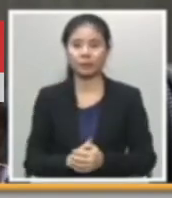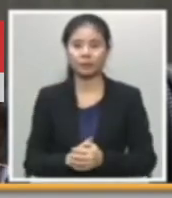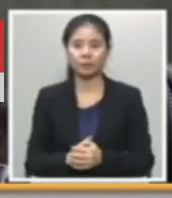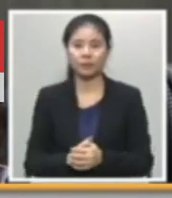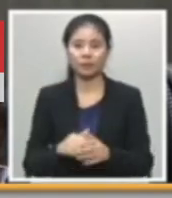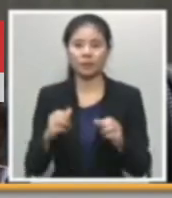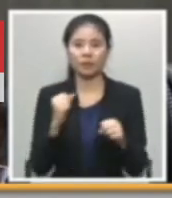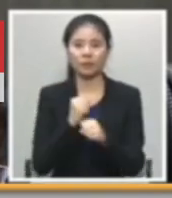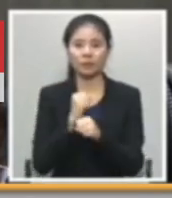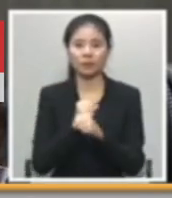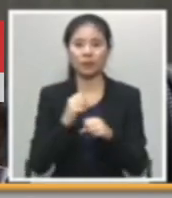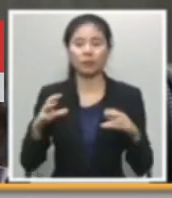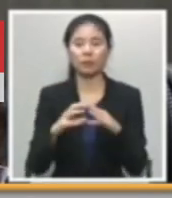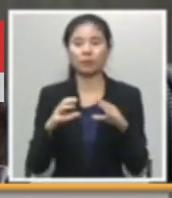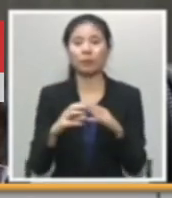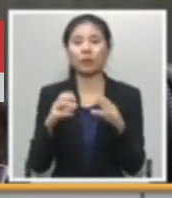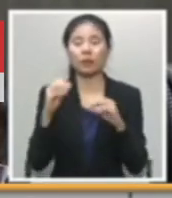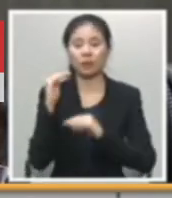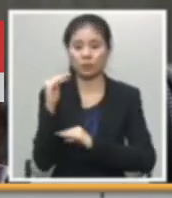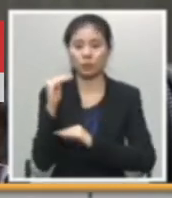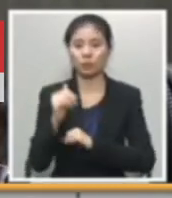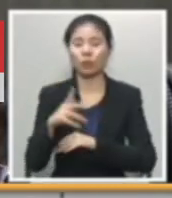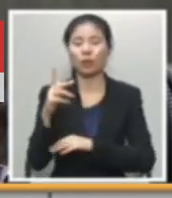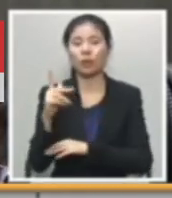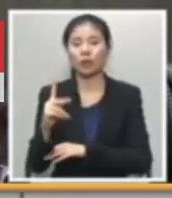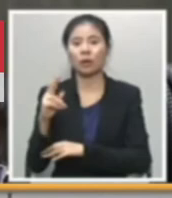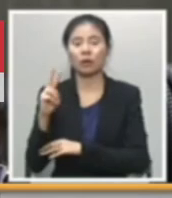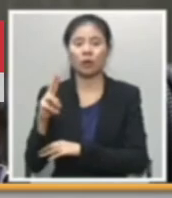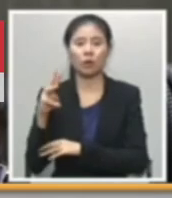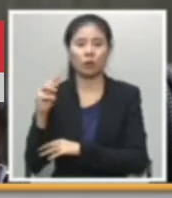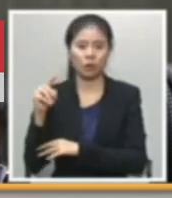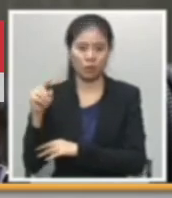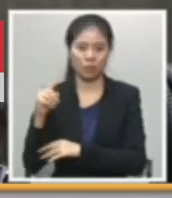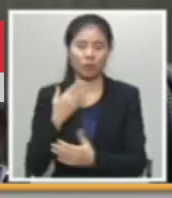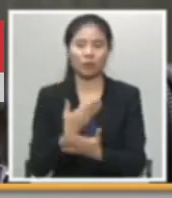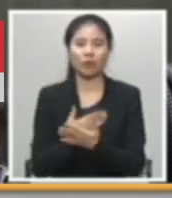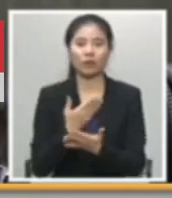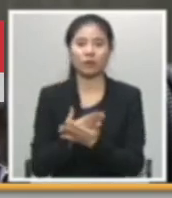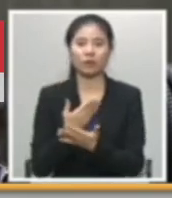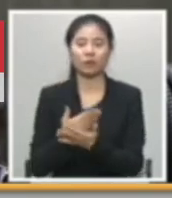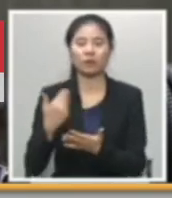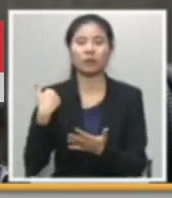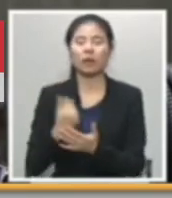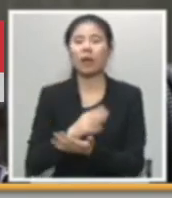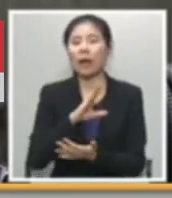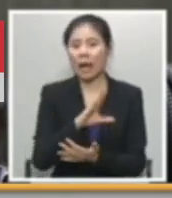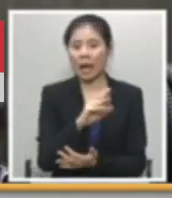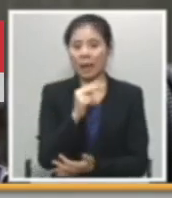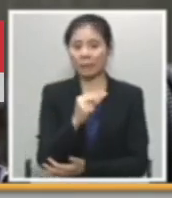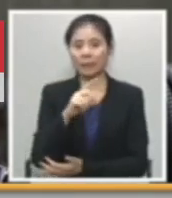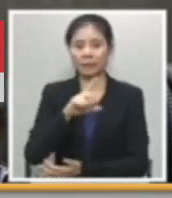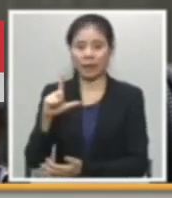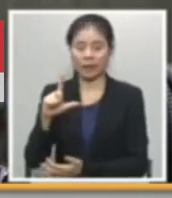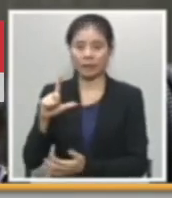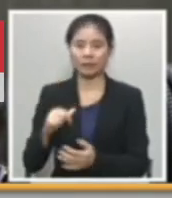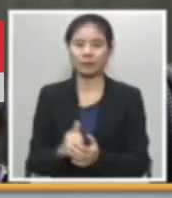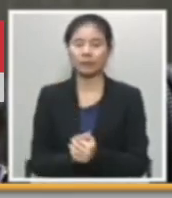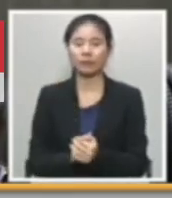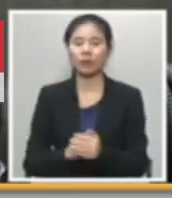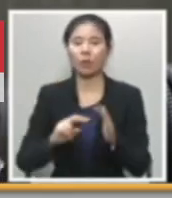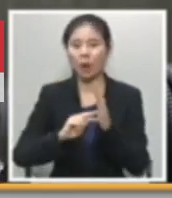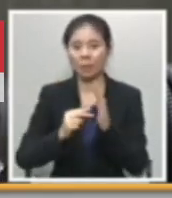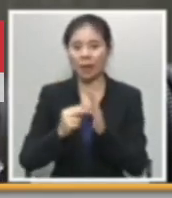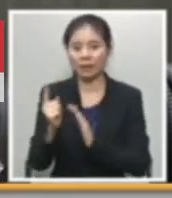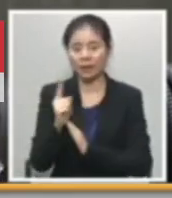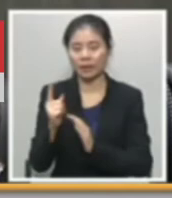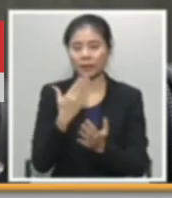ได้กำหนดให้คณะรัฐมนตรีสามารถใช้เงินจำนวน 50,000 ล้านบาทเรียกว่า